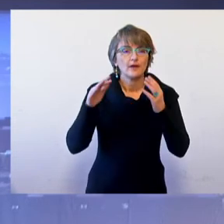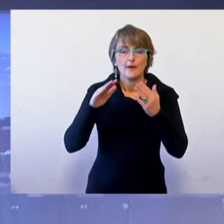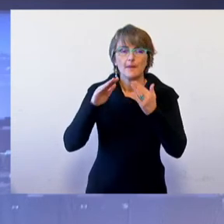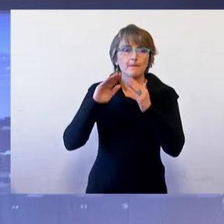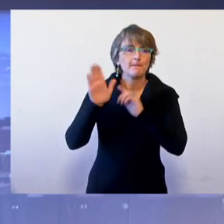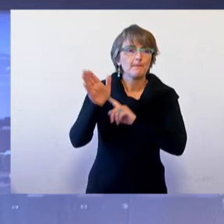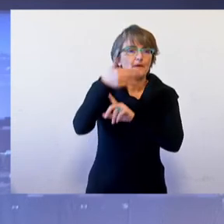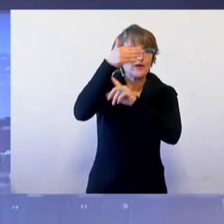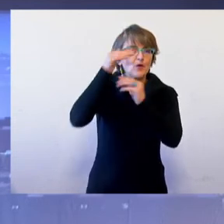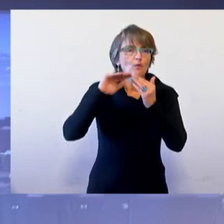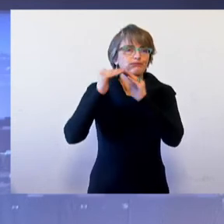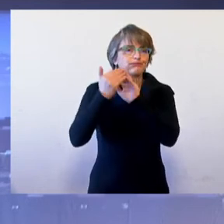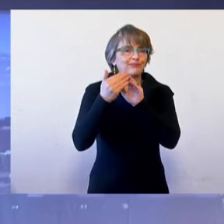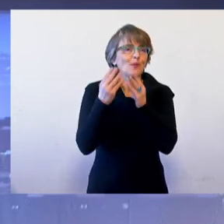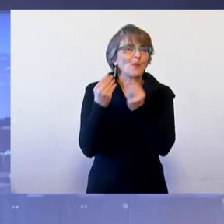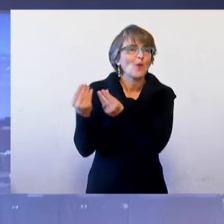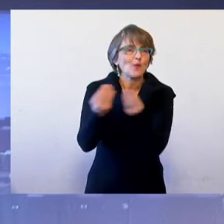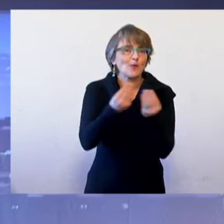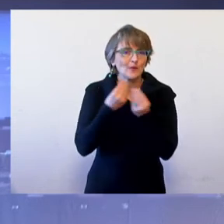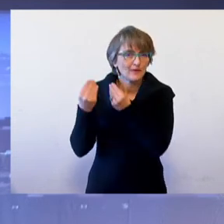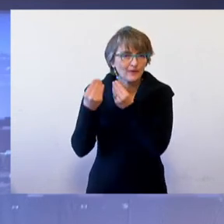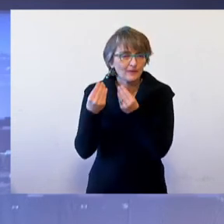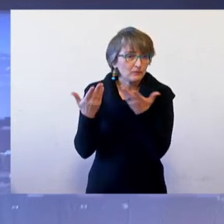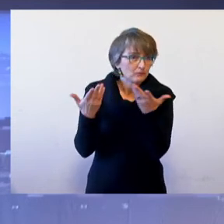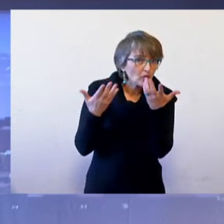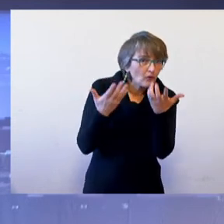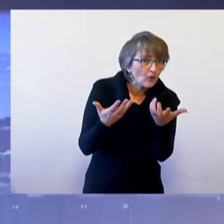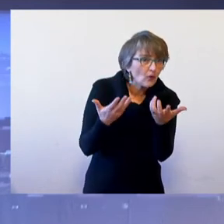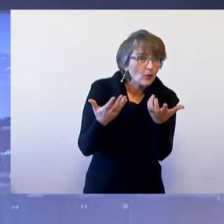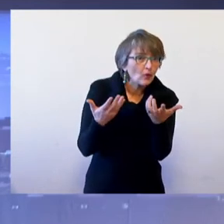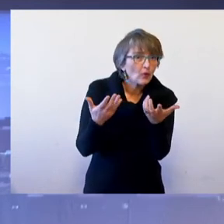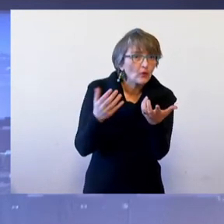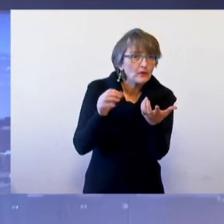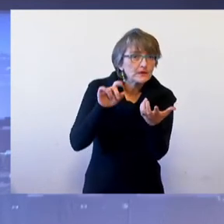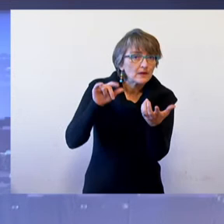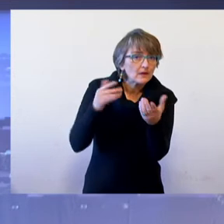et sur Bagouet et Galerie Saravi. Tu veux dire un mot, Célia? Ok.